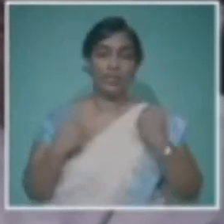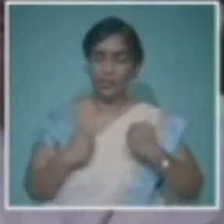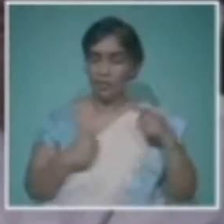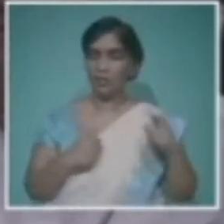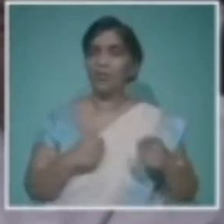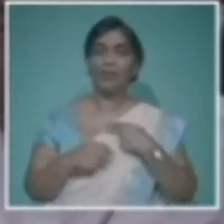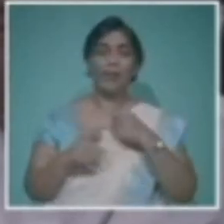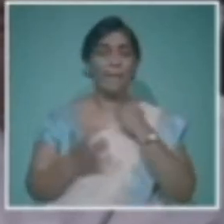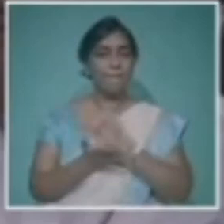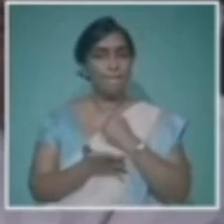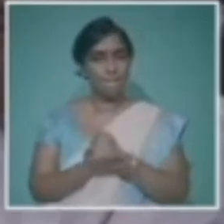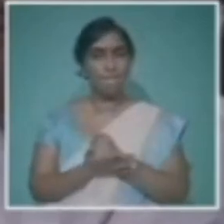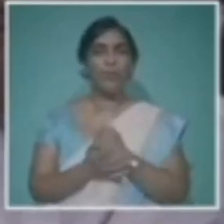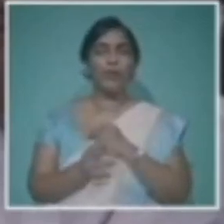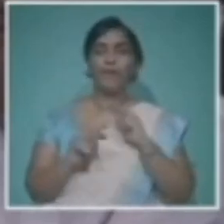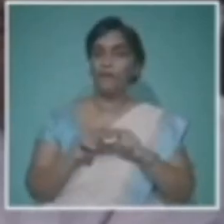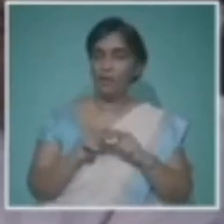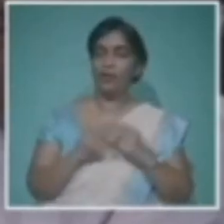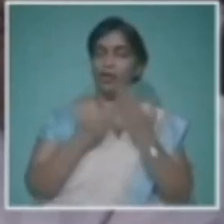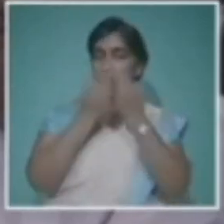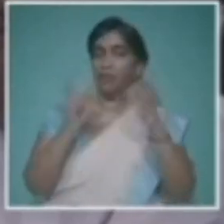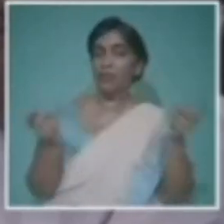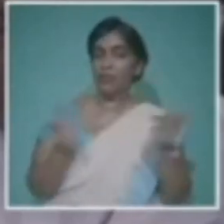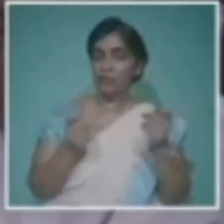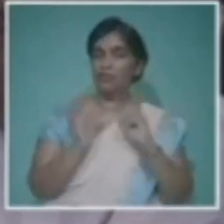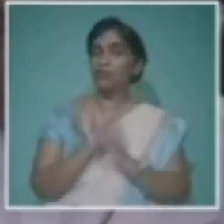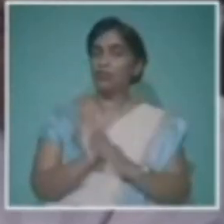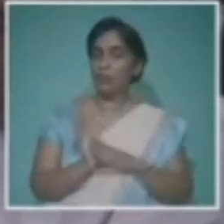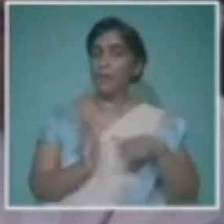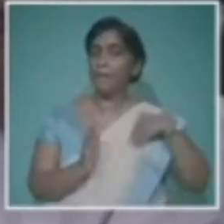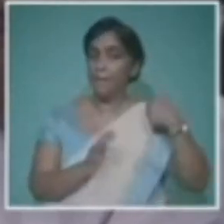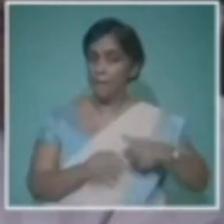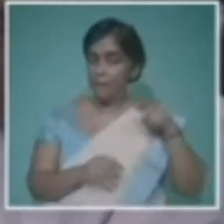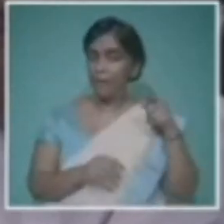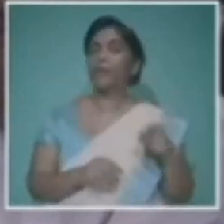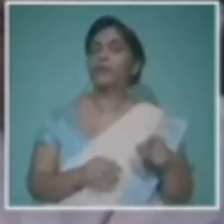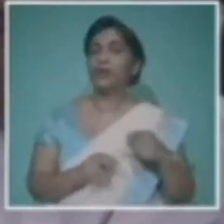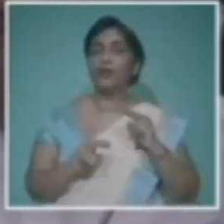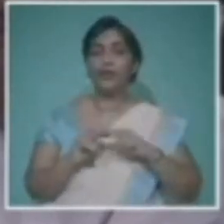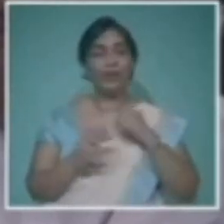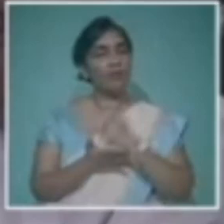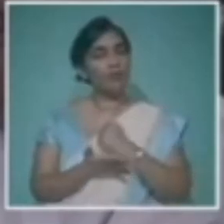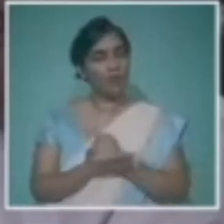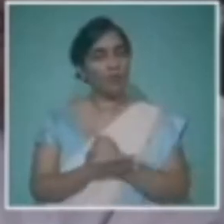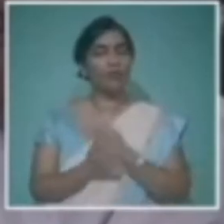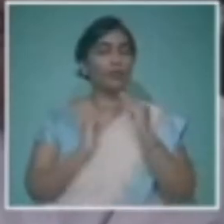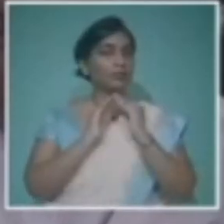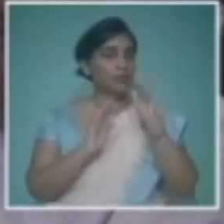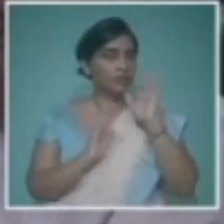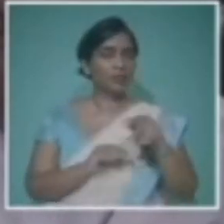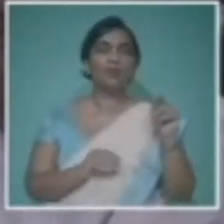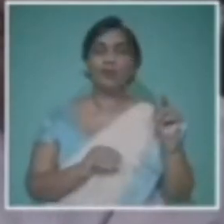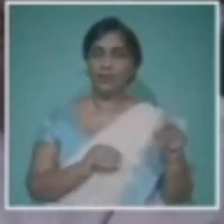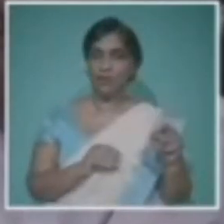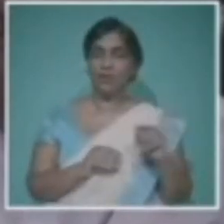ෆෙඩරල් රිසර්ව් බැංකු සහ ෆෙඩරල් විවෘත වෙළඳපොළ කමිටුව අධිපති මණ්ඩලය ෆෙඩරල් රජයේ ආයතනයක් වන අතර